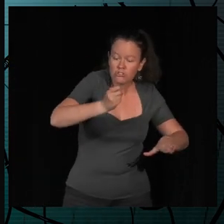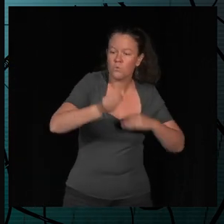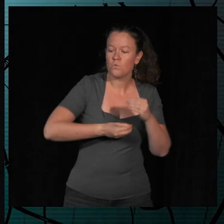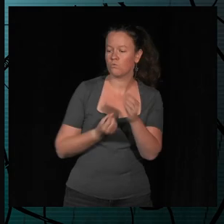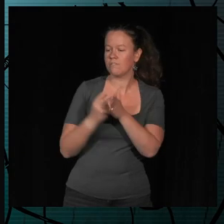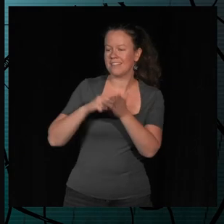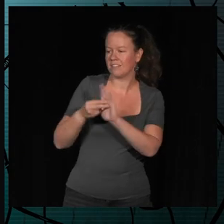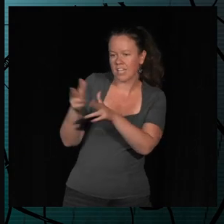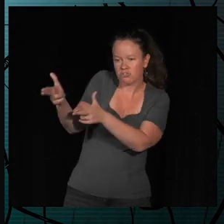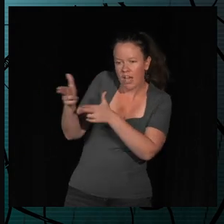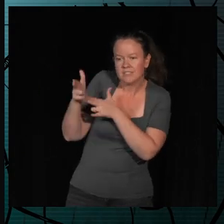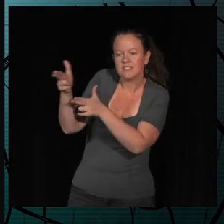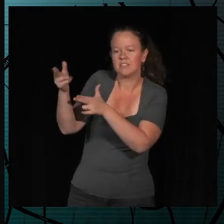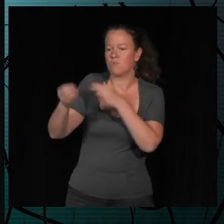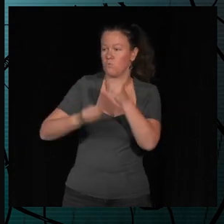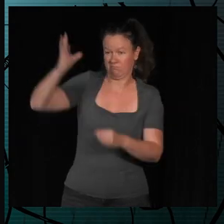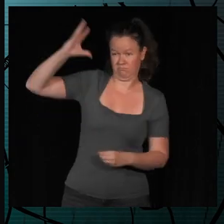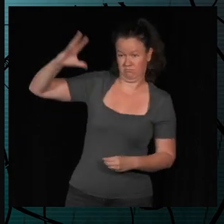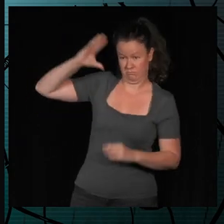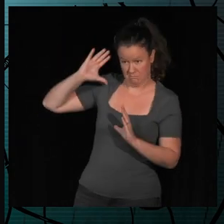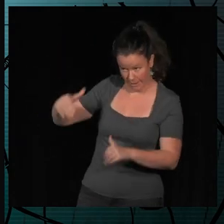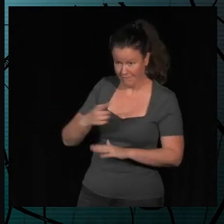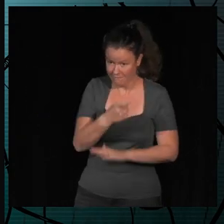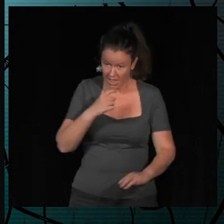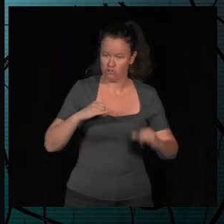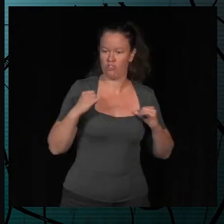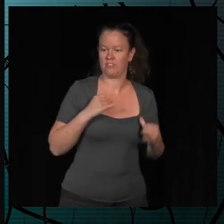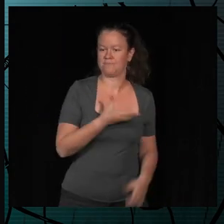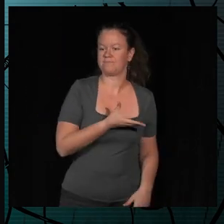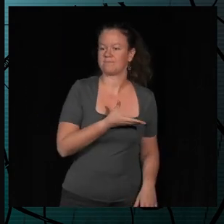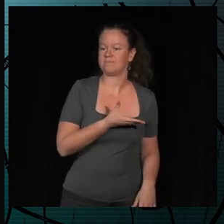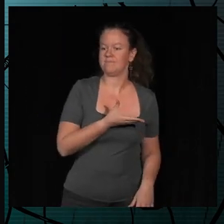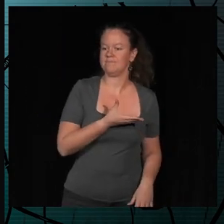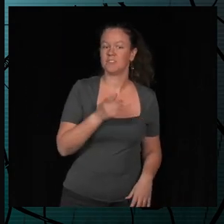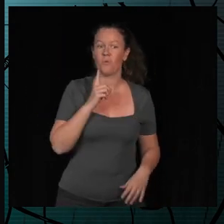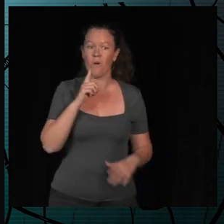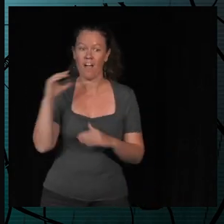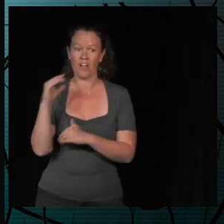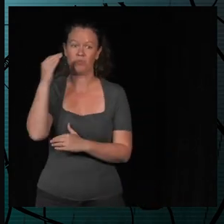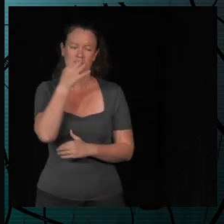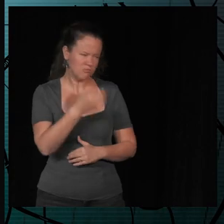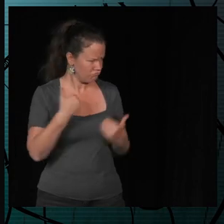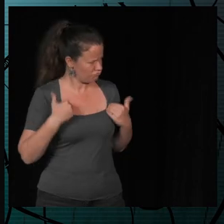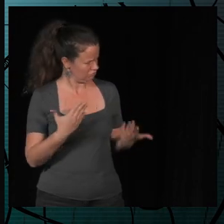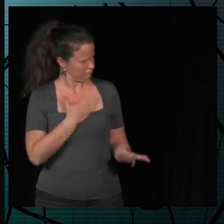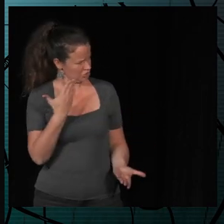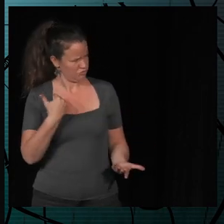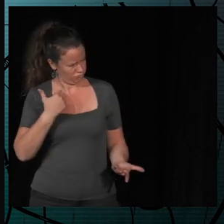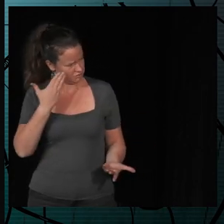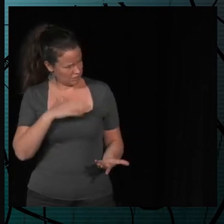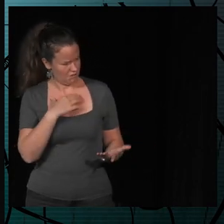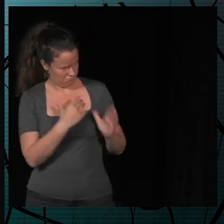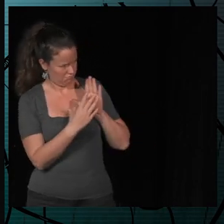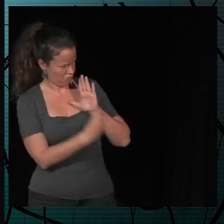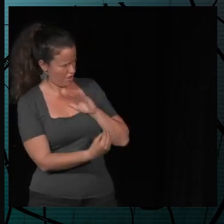sont toujours inventés par les ados parce que les adultes disent aux ados écouteznous on sait comment faire les ados disent oui oui